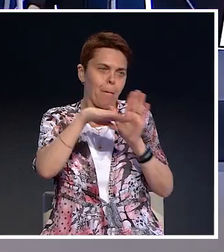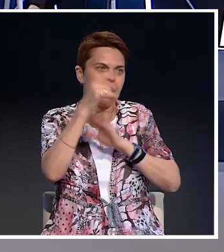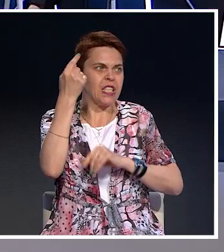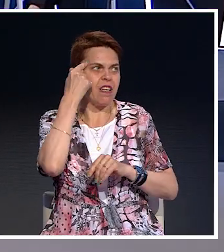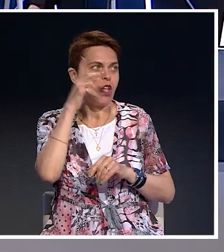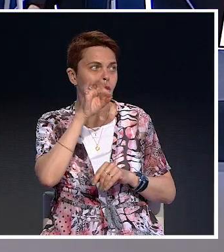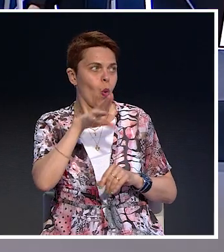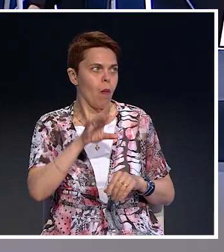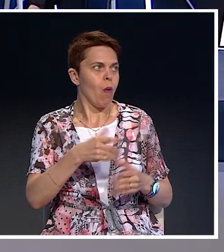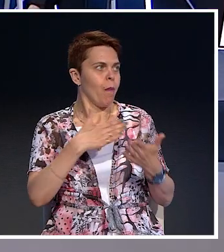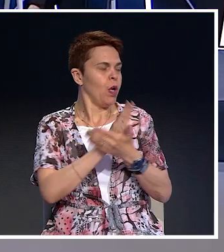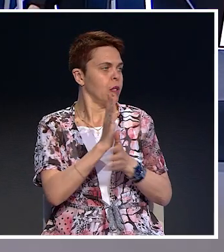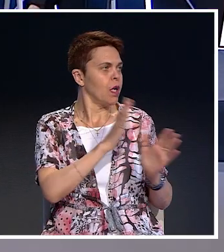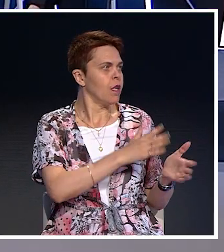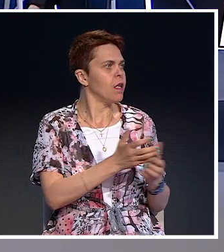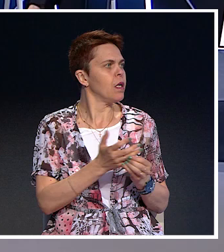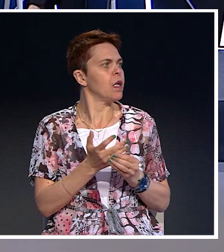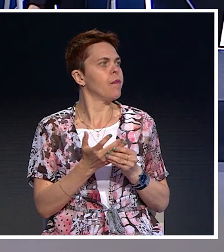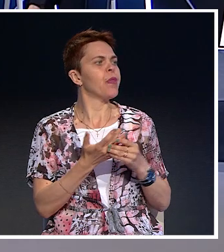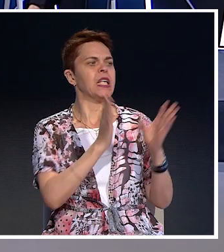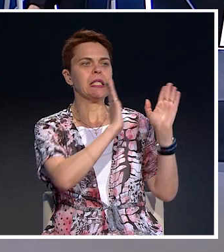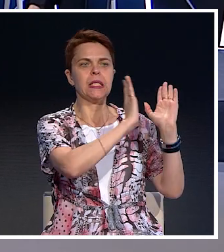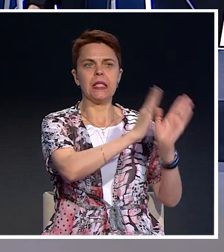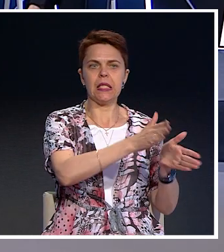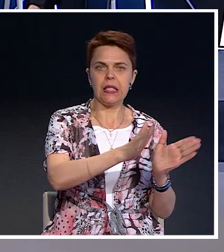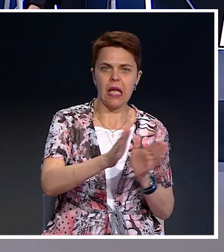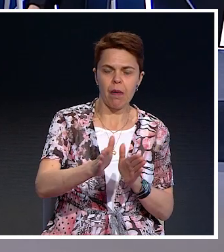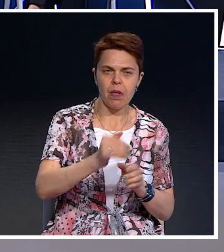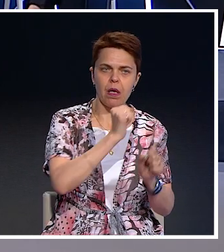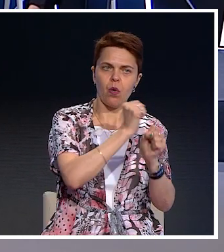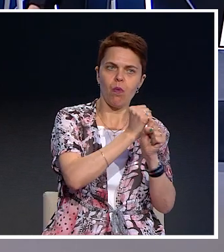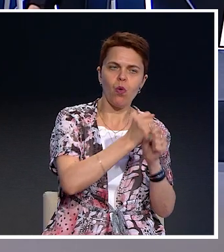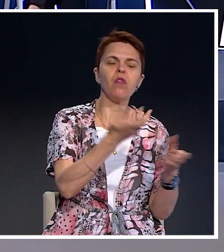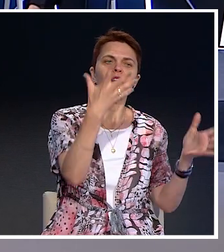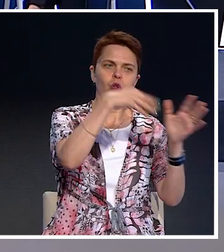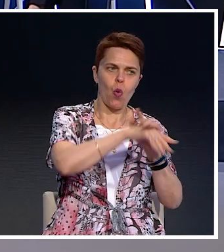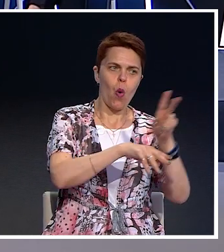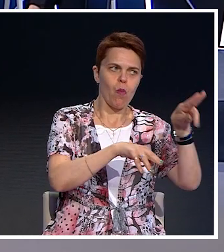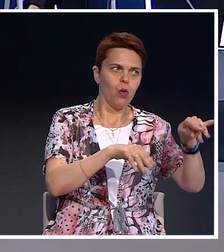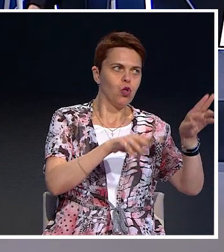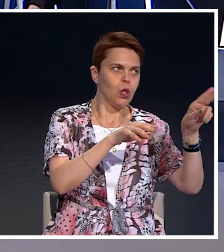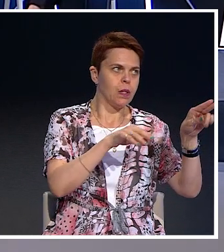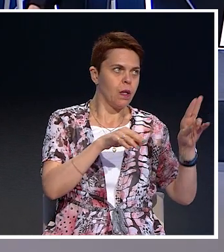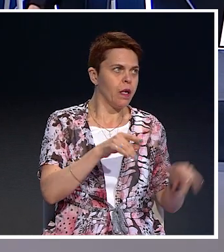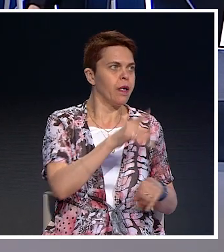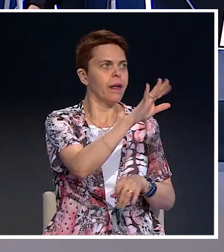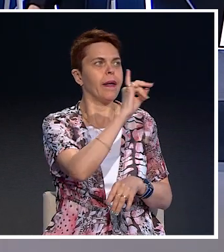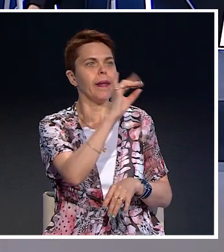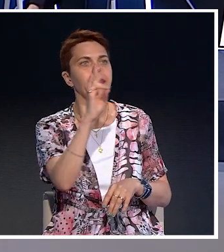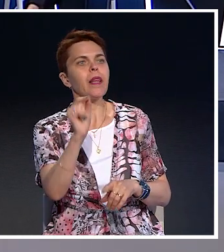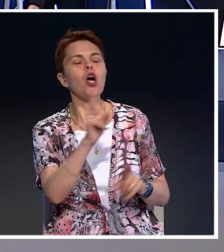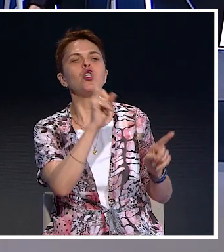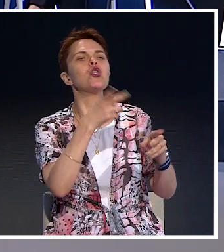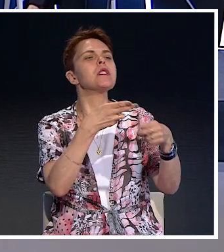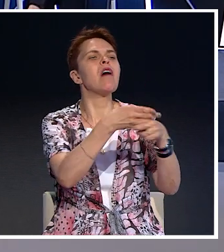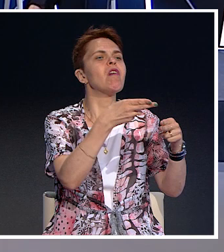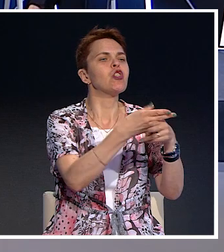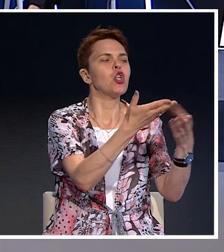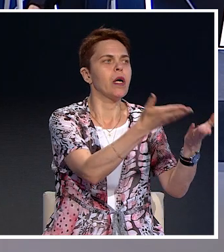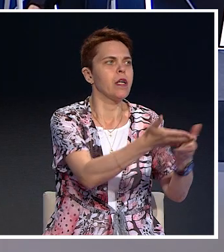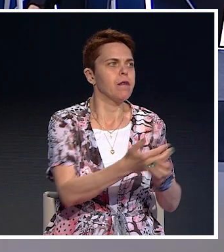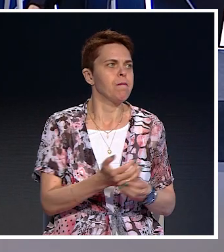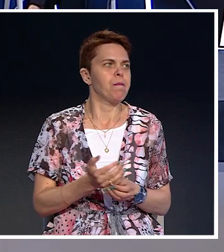змінилась політика в Україні. Зрозуміло. Системна робота з суспільством в тому числі. Інно, що заважає